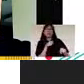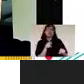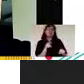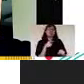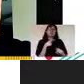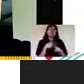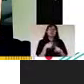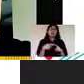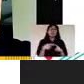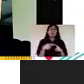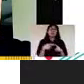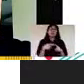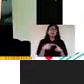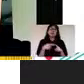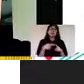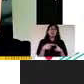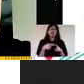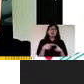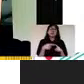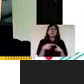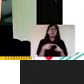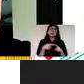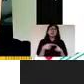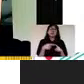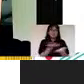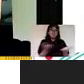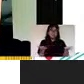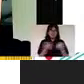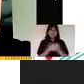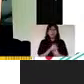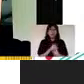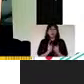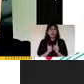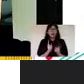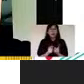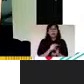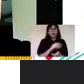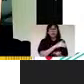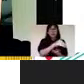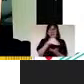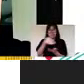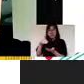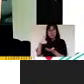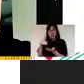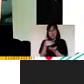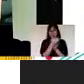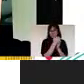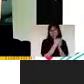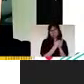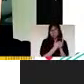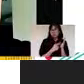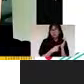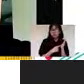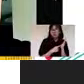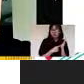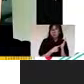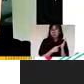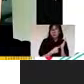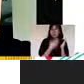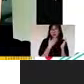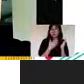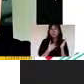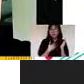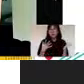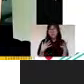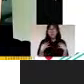adalah bahwa data ini itu ternyata juga sebetulnya memiliki kekuatan-kekuatan positif